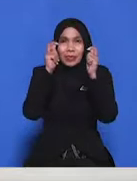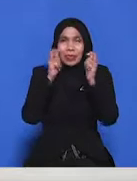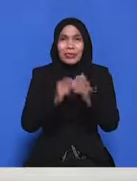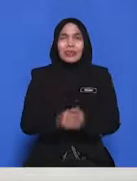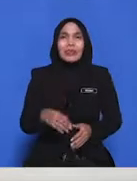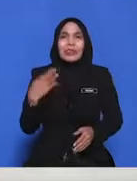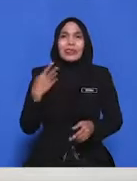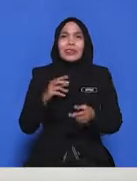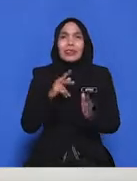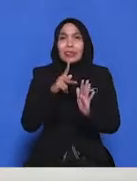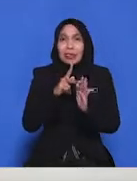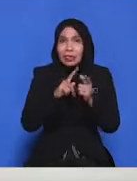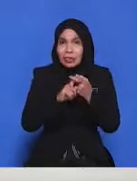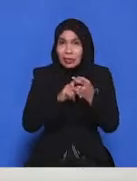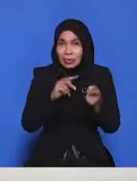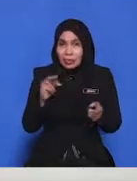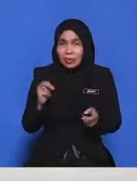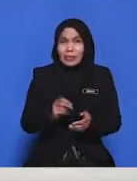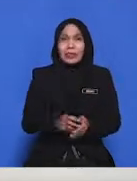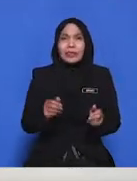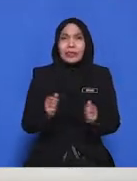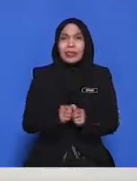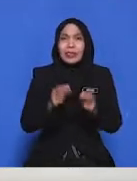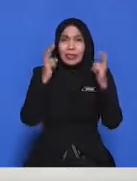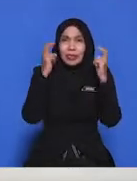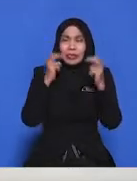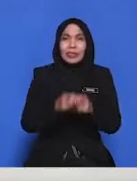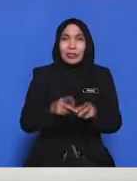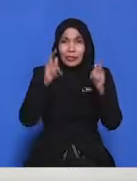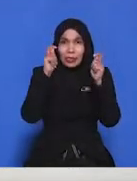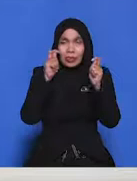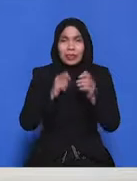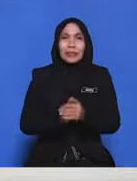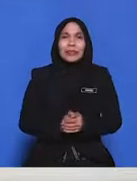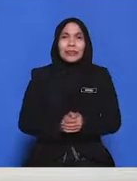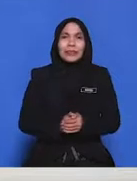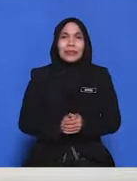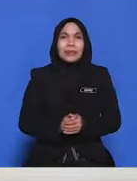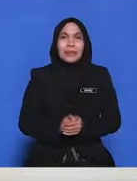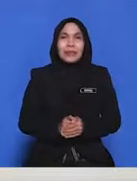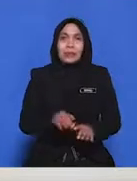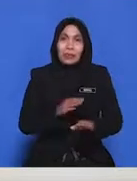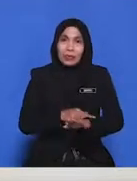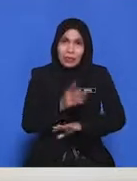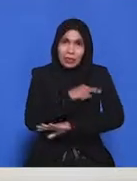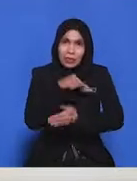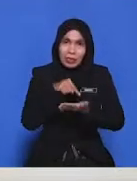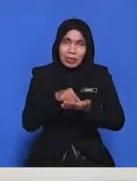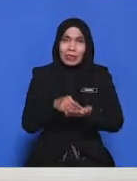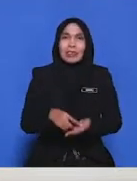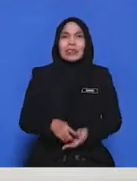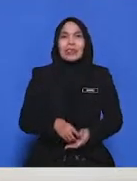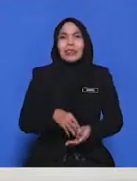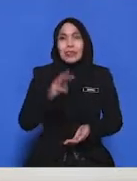ada kaitan dengan tajuk yang ustazah akan sampaikan pada kali ini. Pada hari ini,